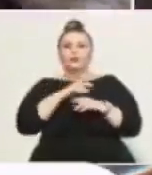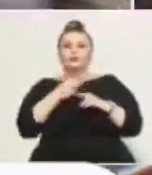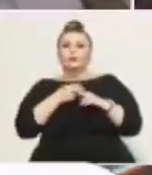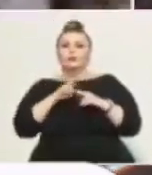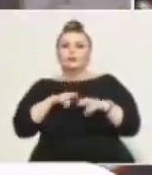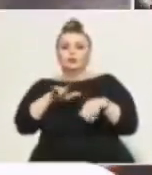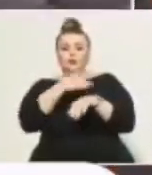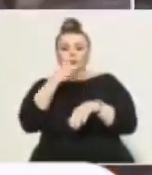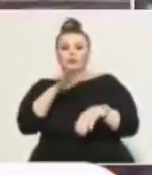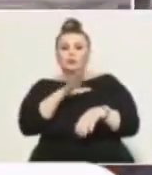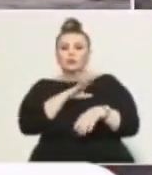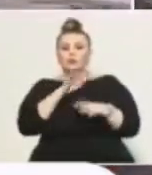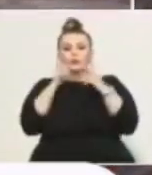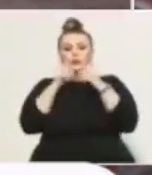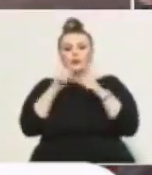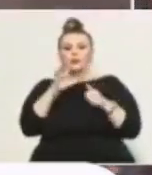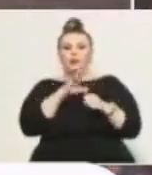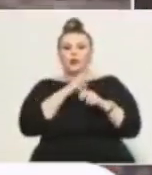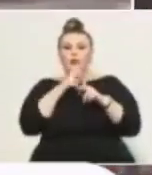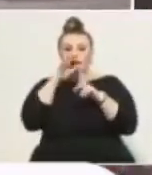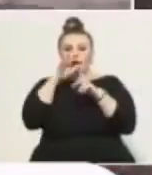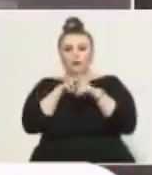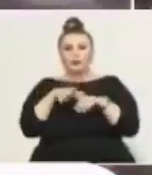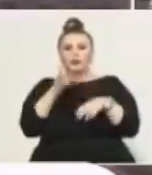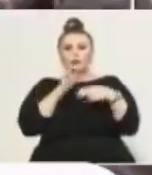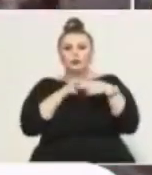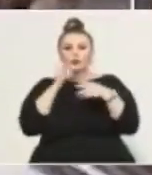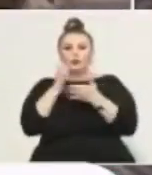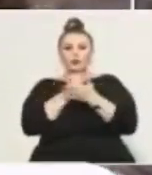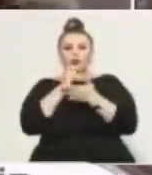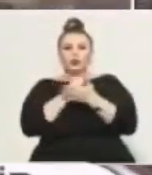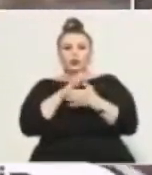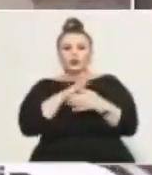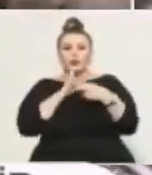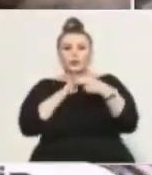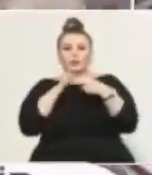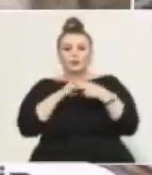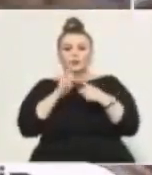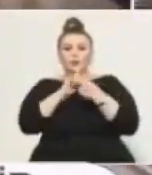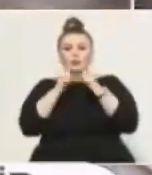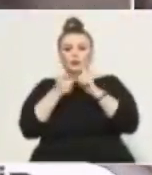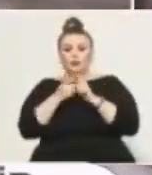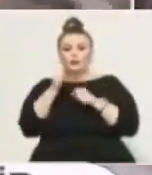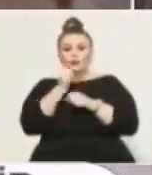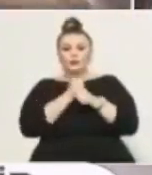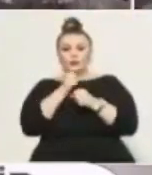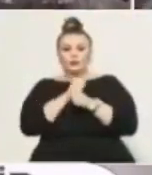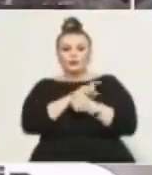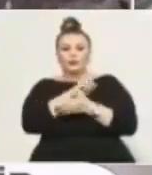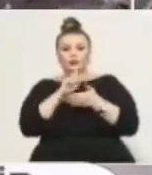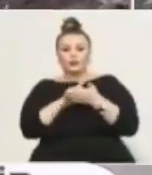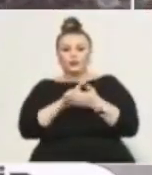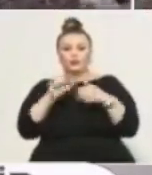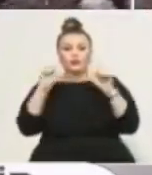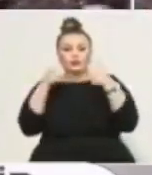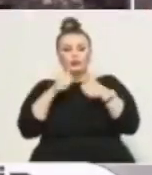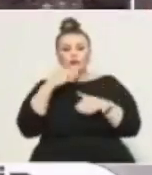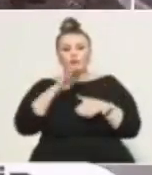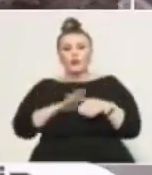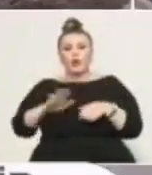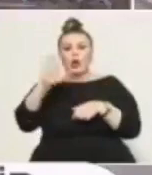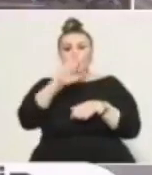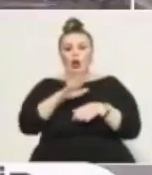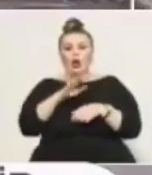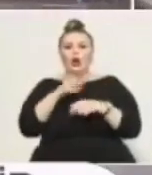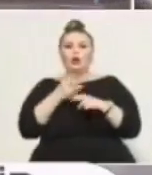tərəfi hesab edir ki, bu hücumların qarşısını uğurla almaq üçün və ümumiyyətlə əks həmlələrə keçmək üçün mütləq şəkildə xarici